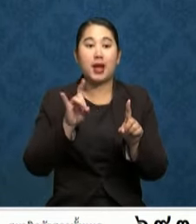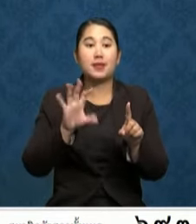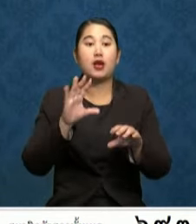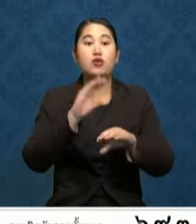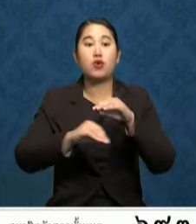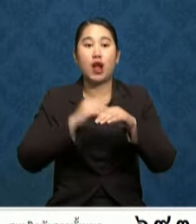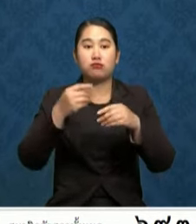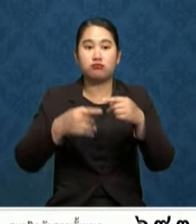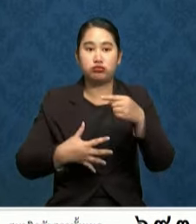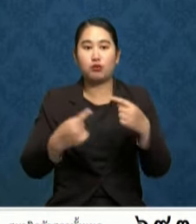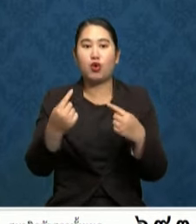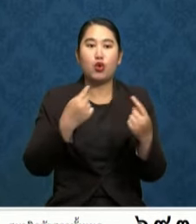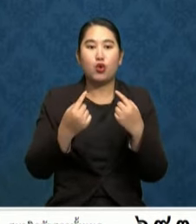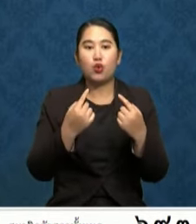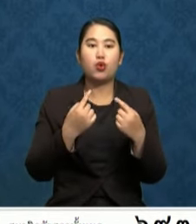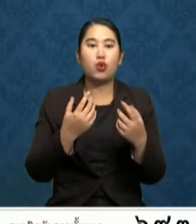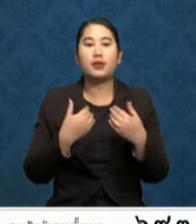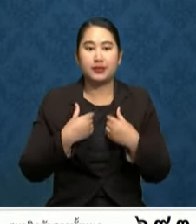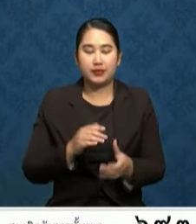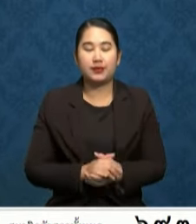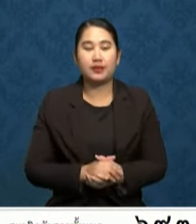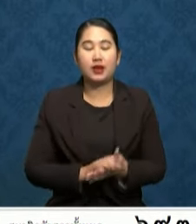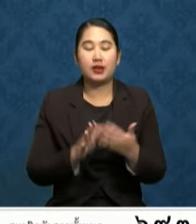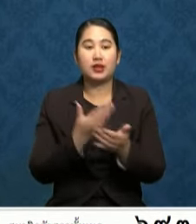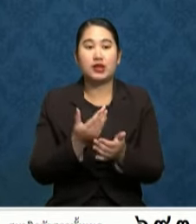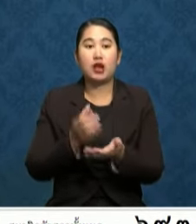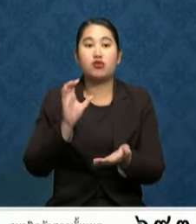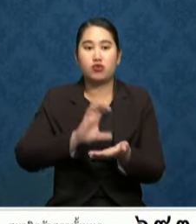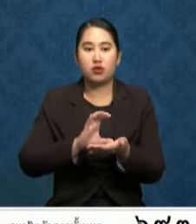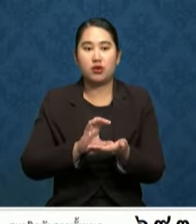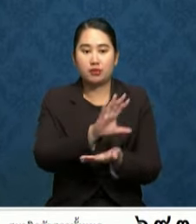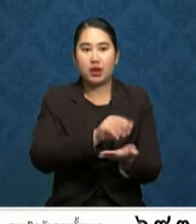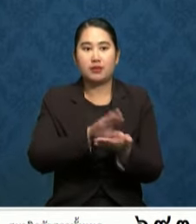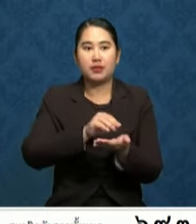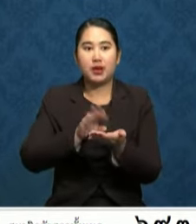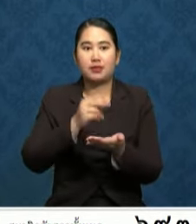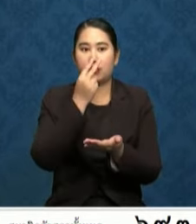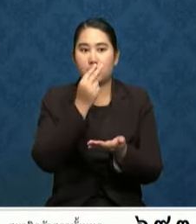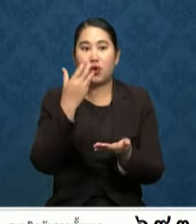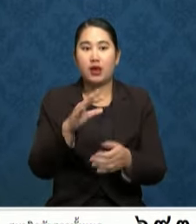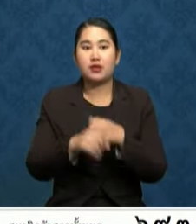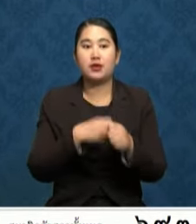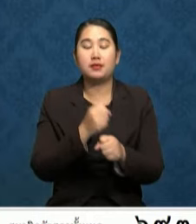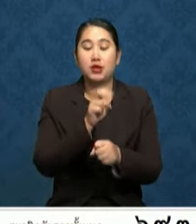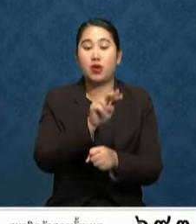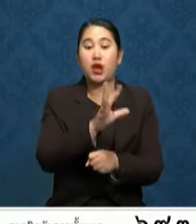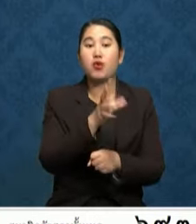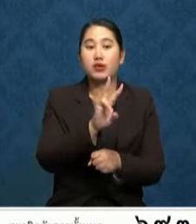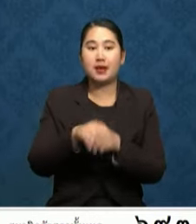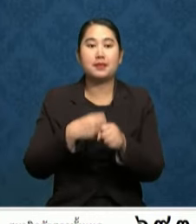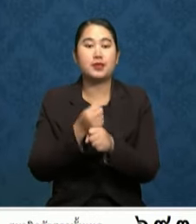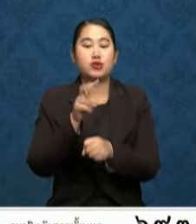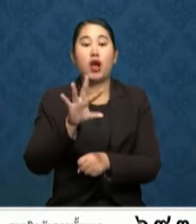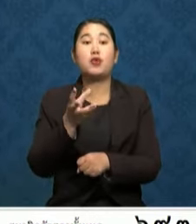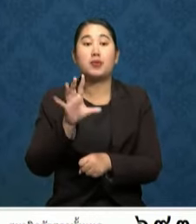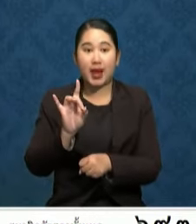มาหาเราแล้วก็เงินลงทุนผมเก็บดูแล้วของปี 67 68ที่